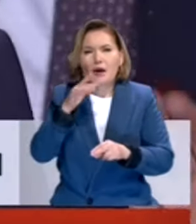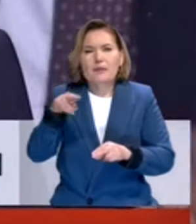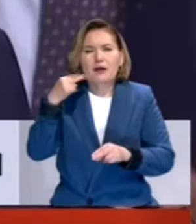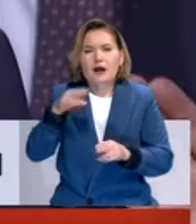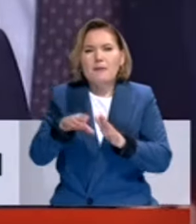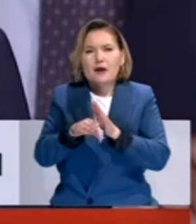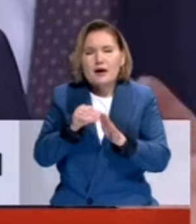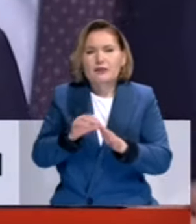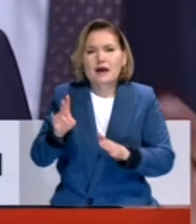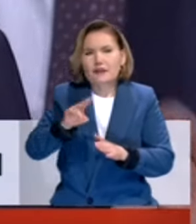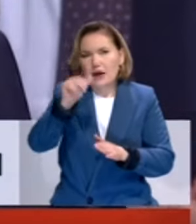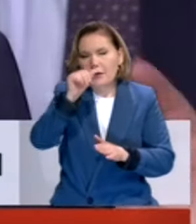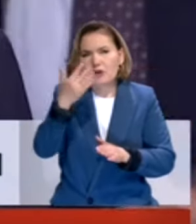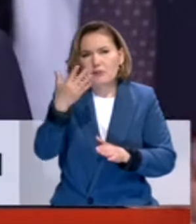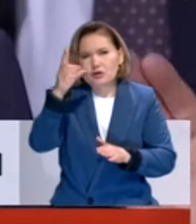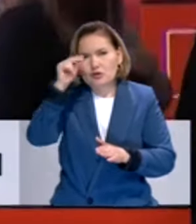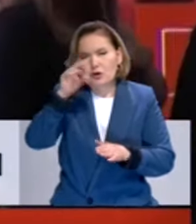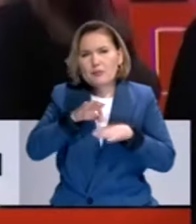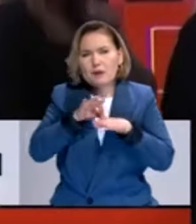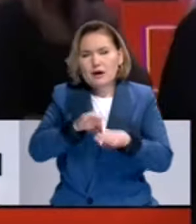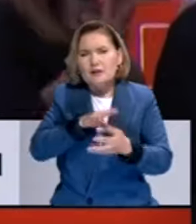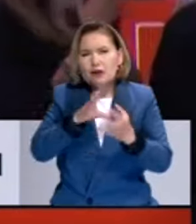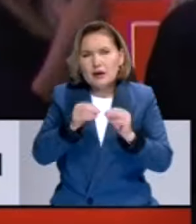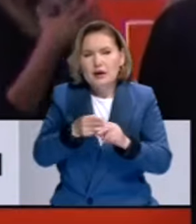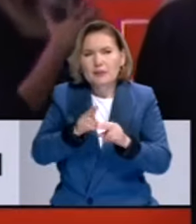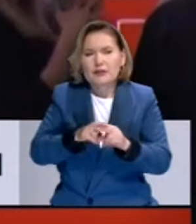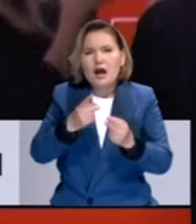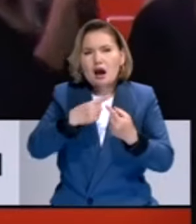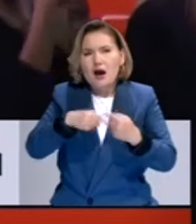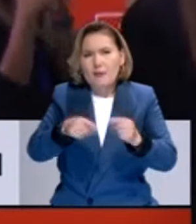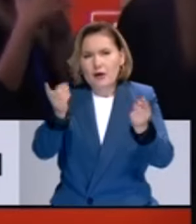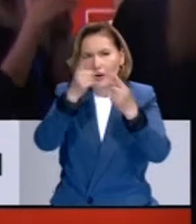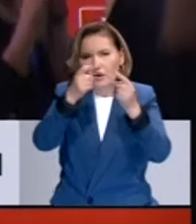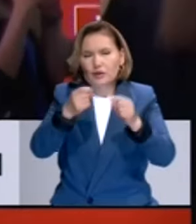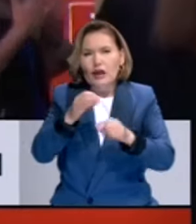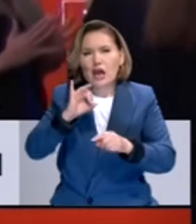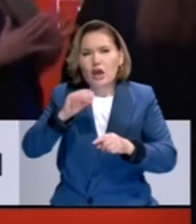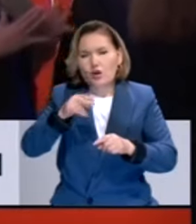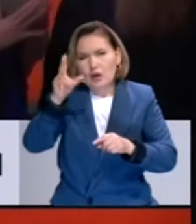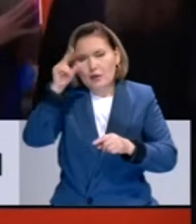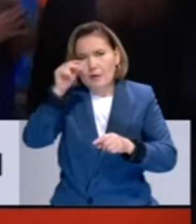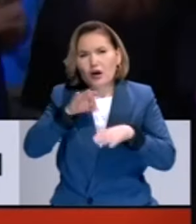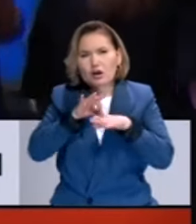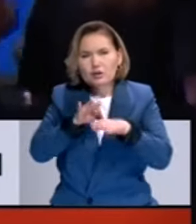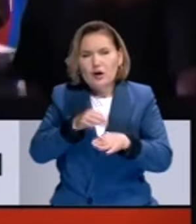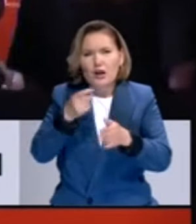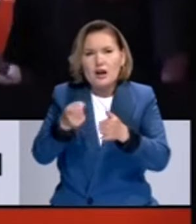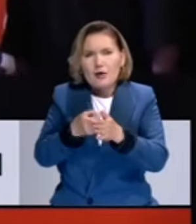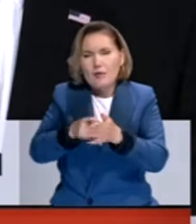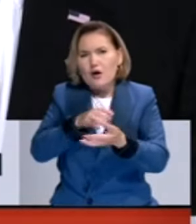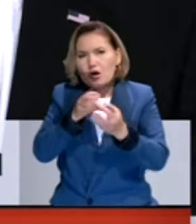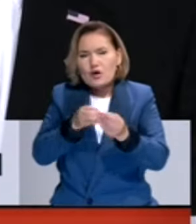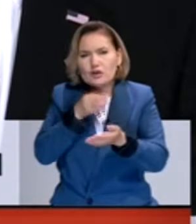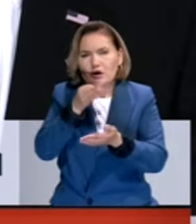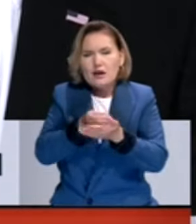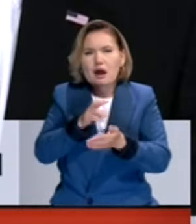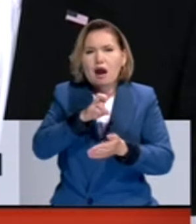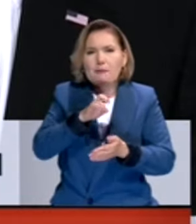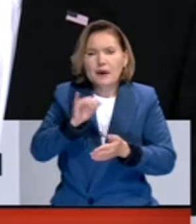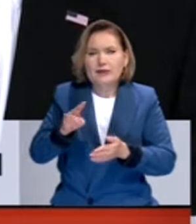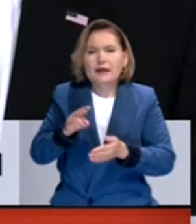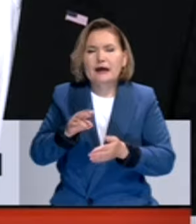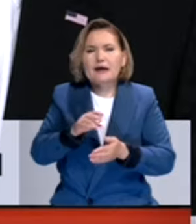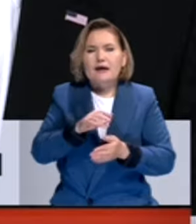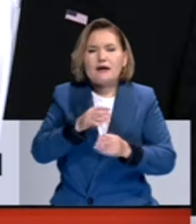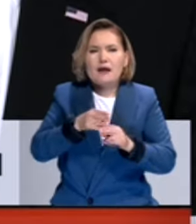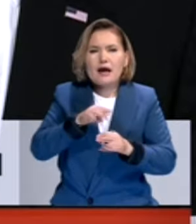сайлау қарашаның 5-інде өтеді. Рейтер мен Ипсос компаниялары шілдеде жүргізген сауалнама қорытындысына қарағанда Байден мен Трамптың